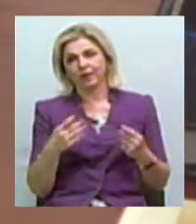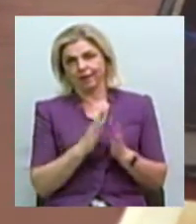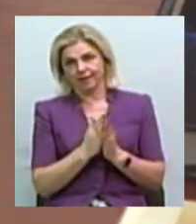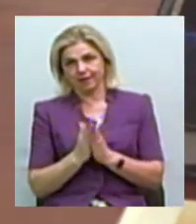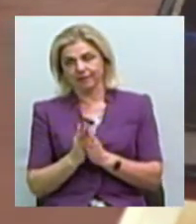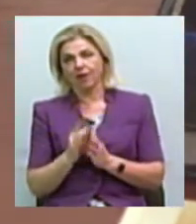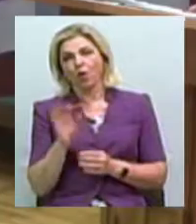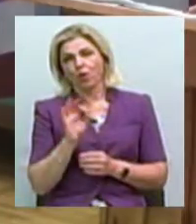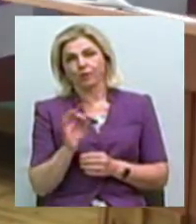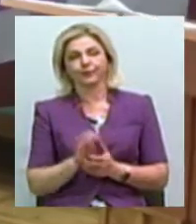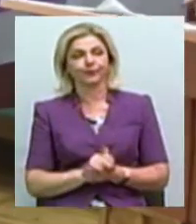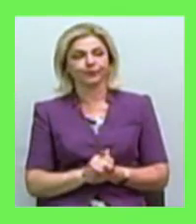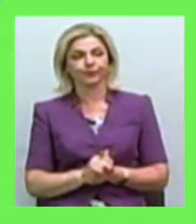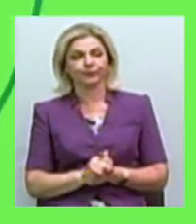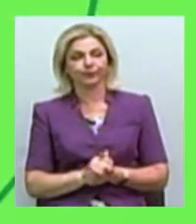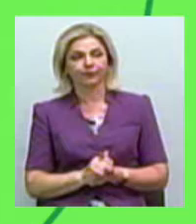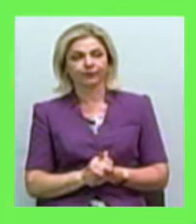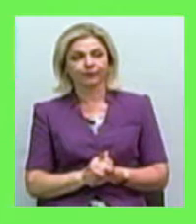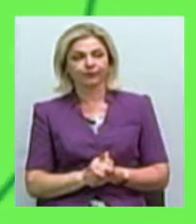«Мазепа» Галини Запорощенко.